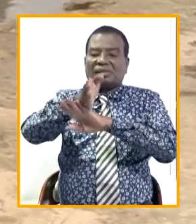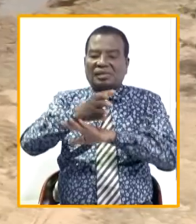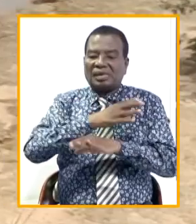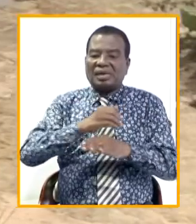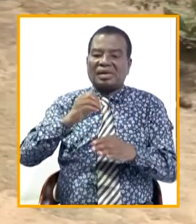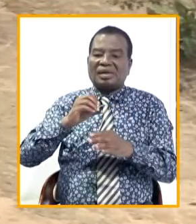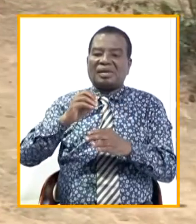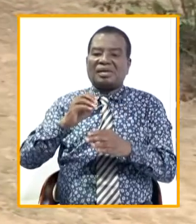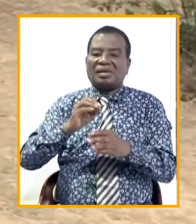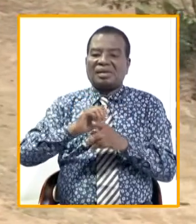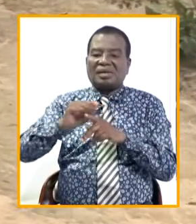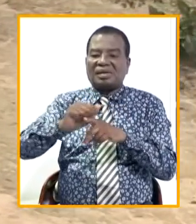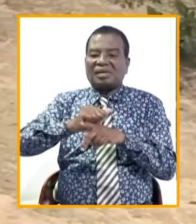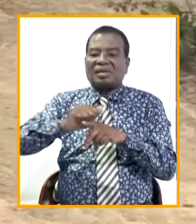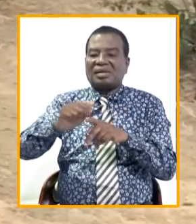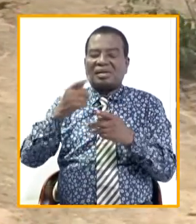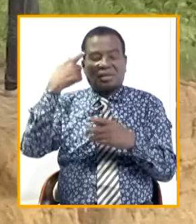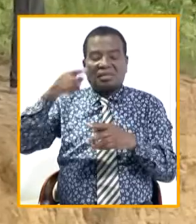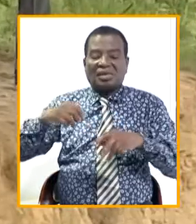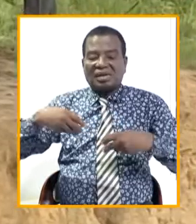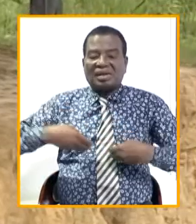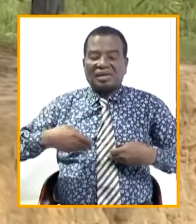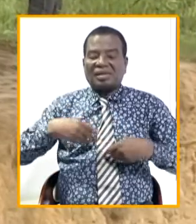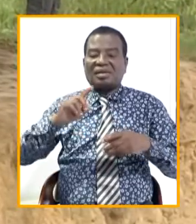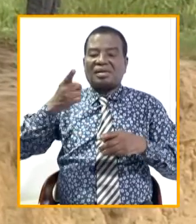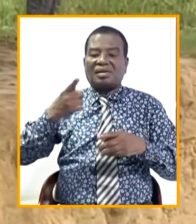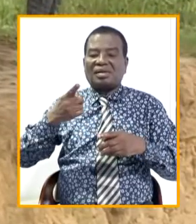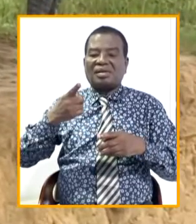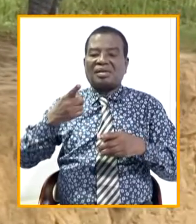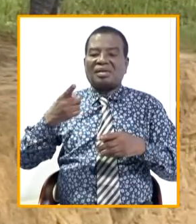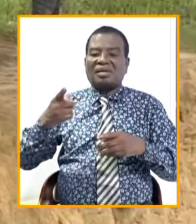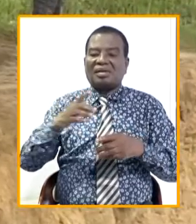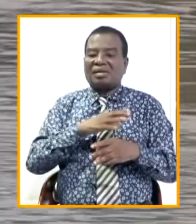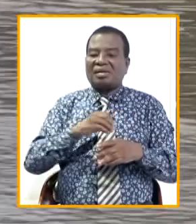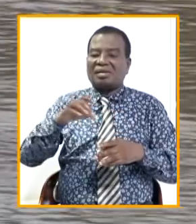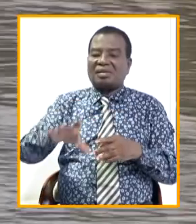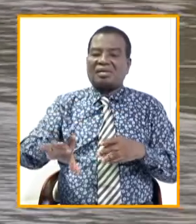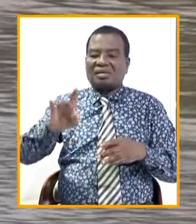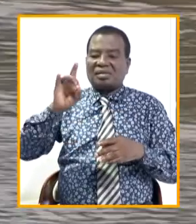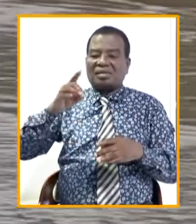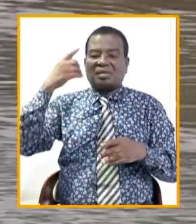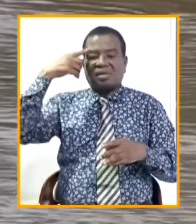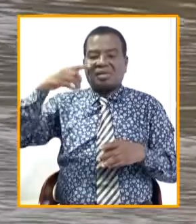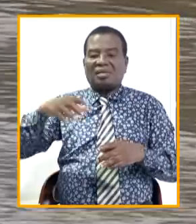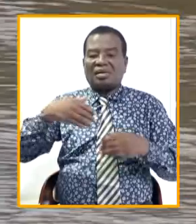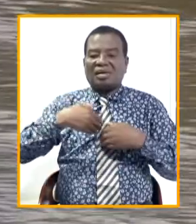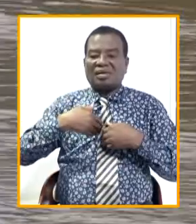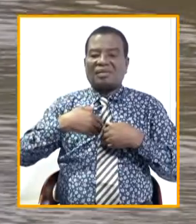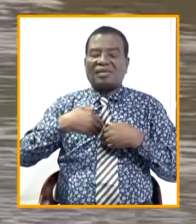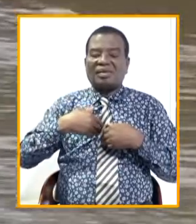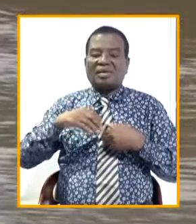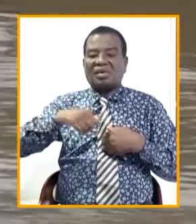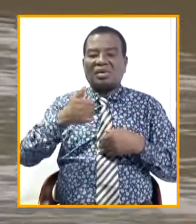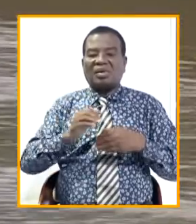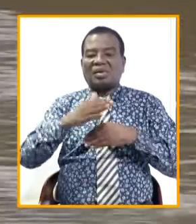un business juteux pour les jeunes de Debété. Seuls, ces chiens qui ont choisi l'andage pour gagner l'autre rive sont